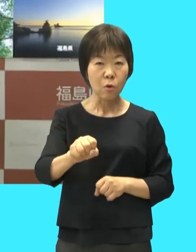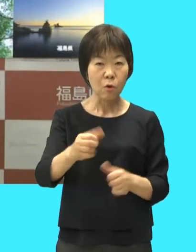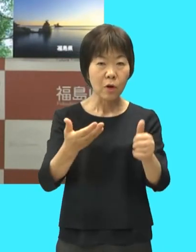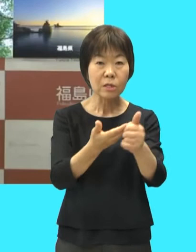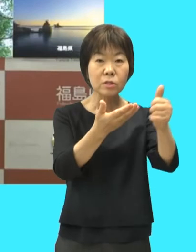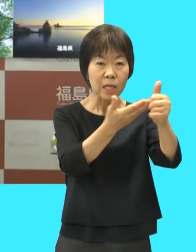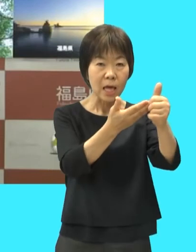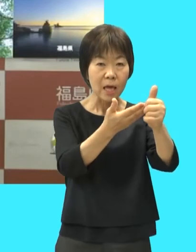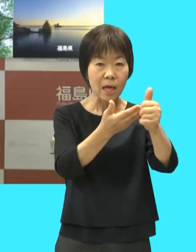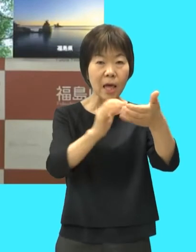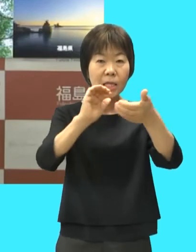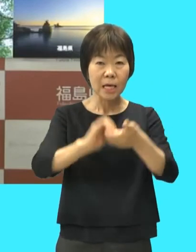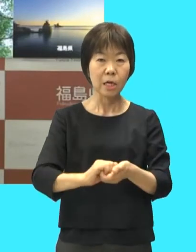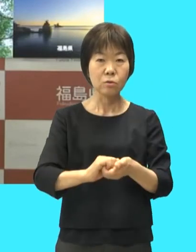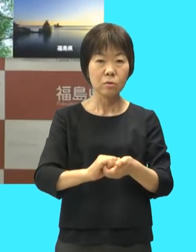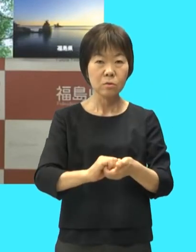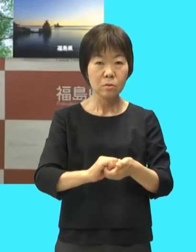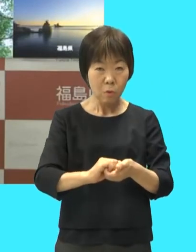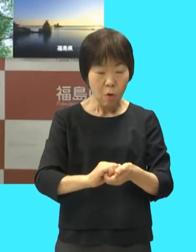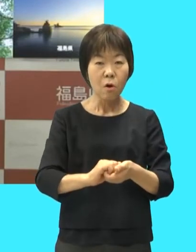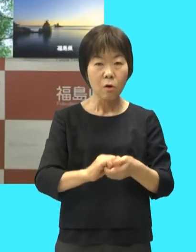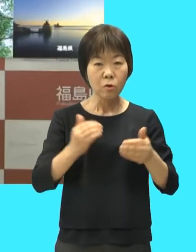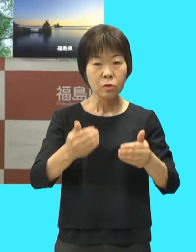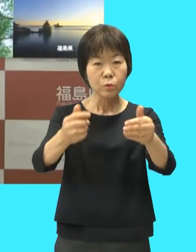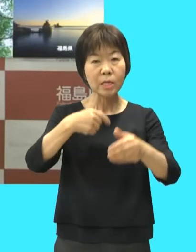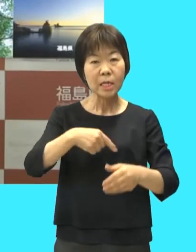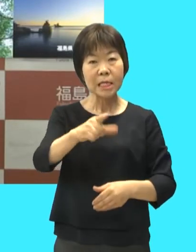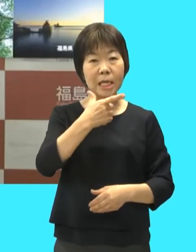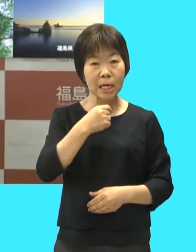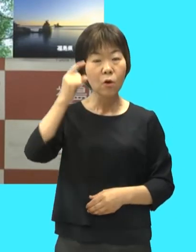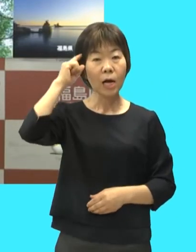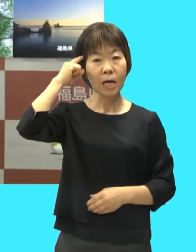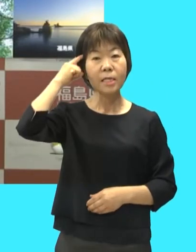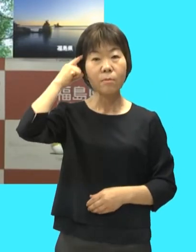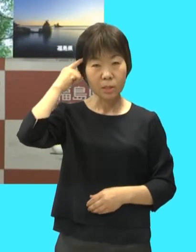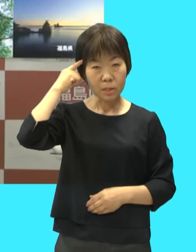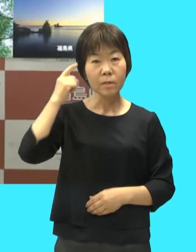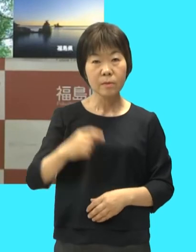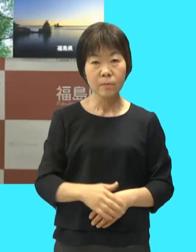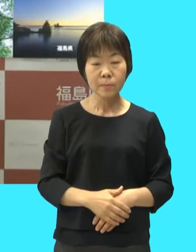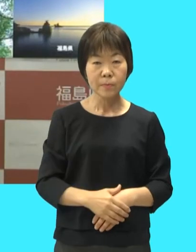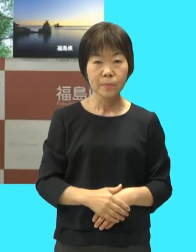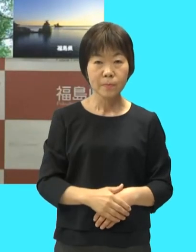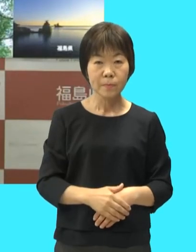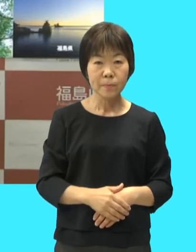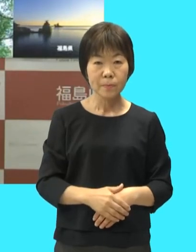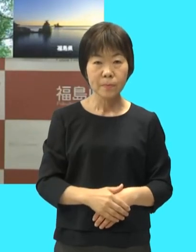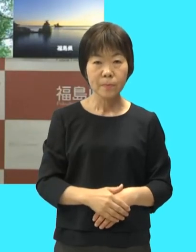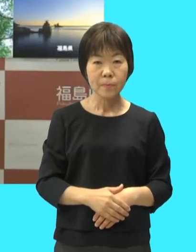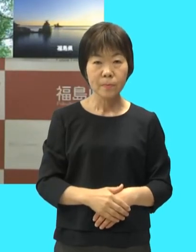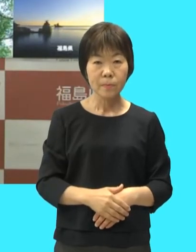成、そして定着を福島県として進めていきたいと考えております。 ありがとうござい